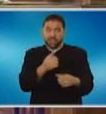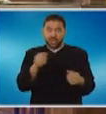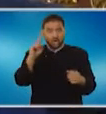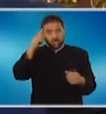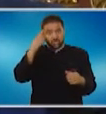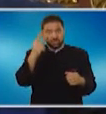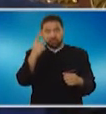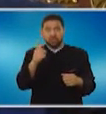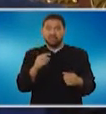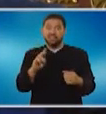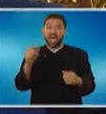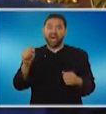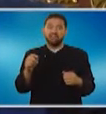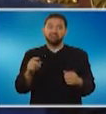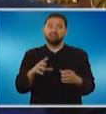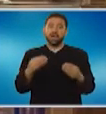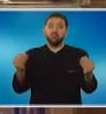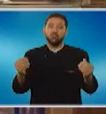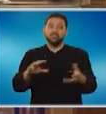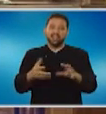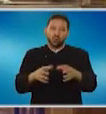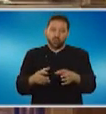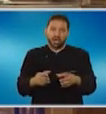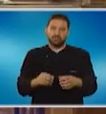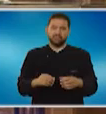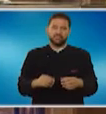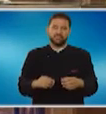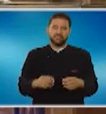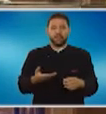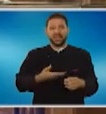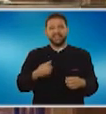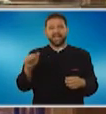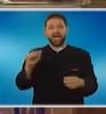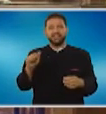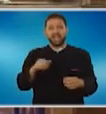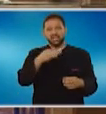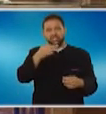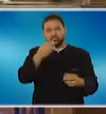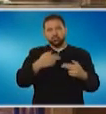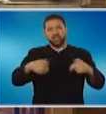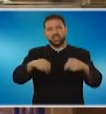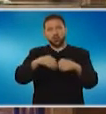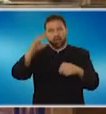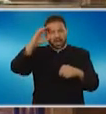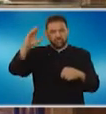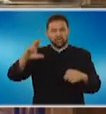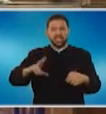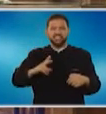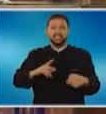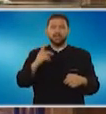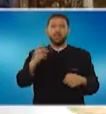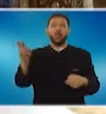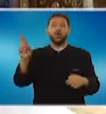nimic. Părinte Adrian, se spune despre noi creștinii că suntem o religie a cărții.